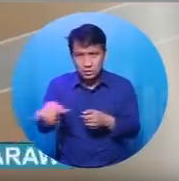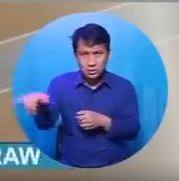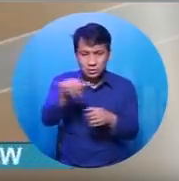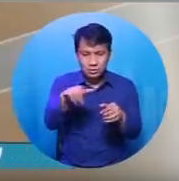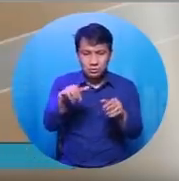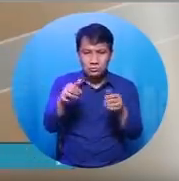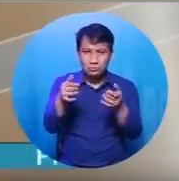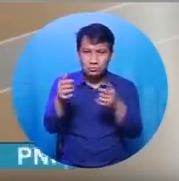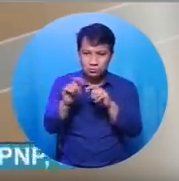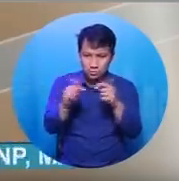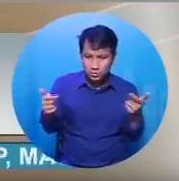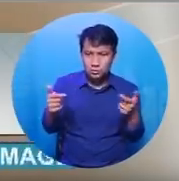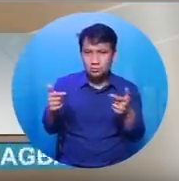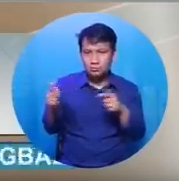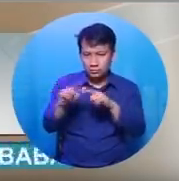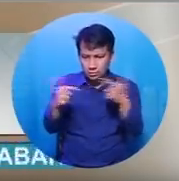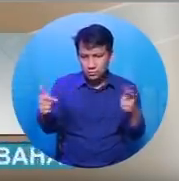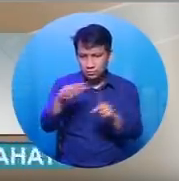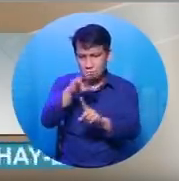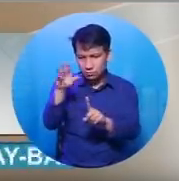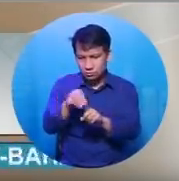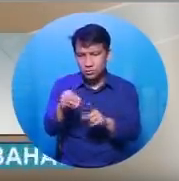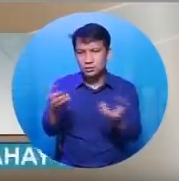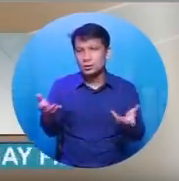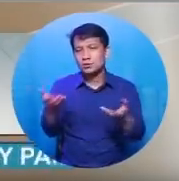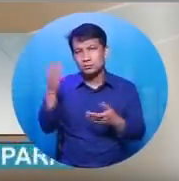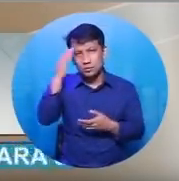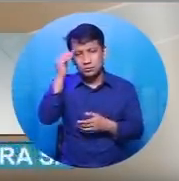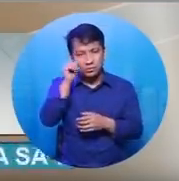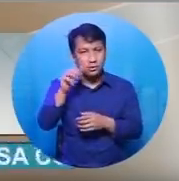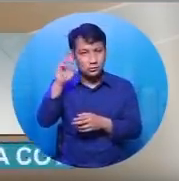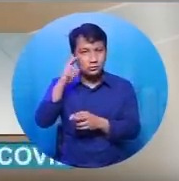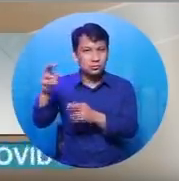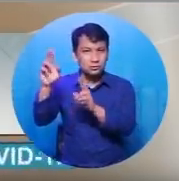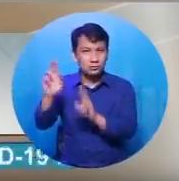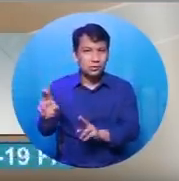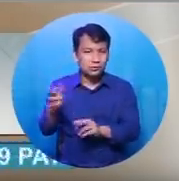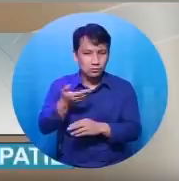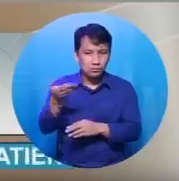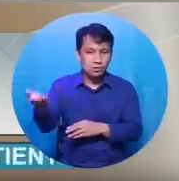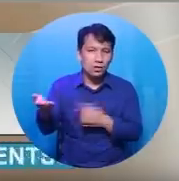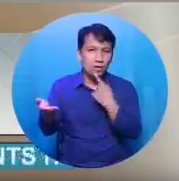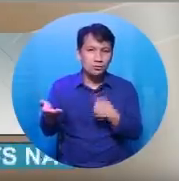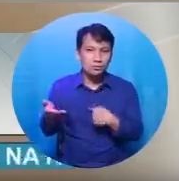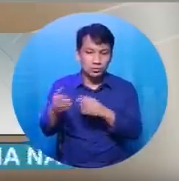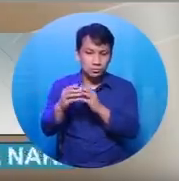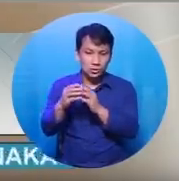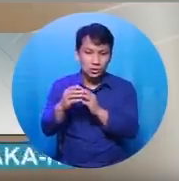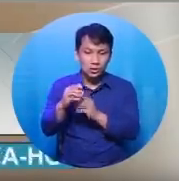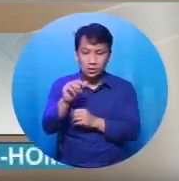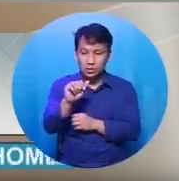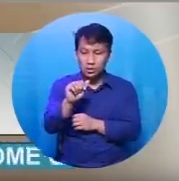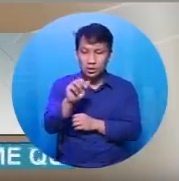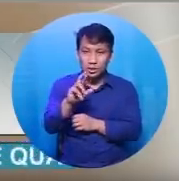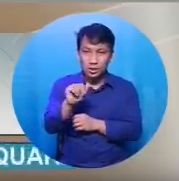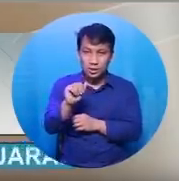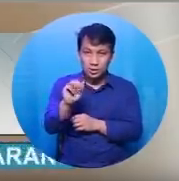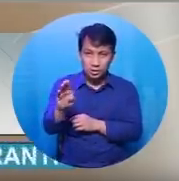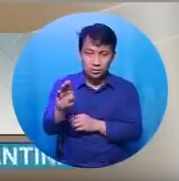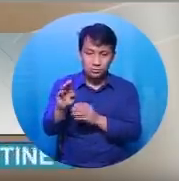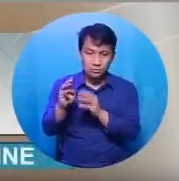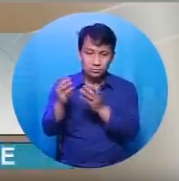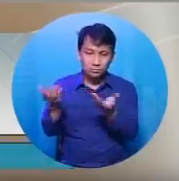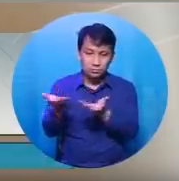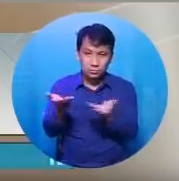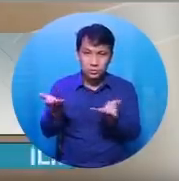lingwahe, kultura, etc. At gagalangin yes, siguro ng mga Arabo dahil kapwa nila. Arabo